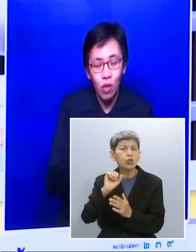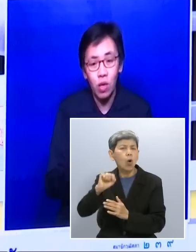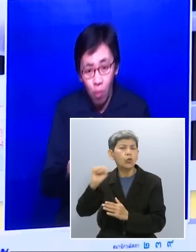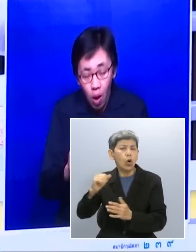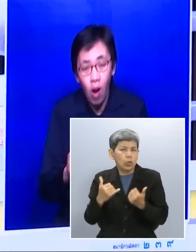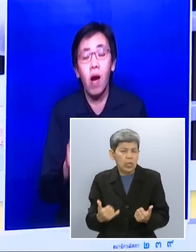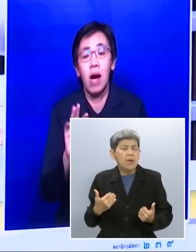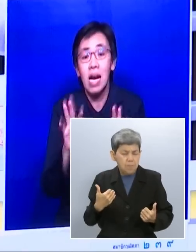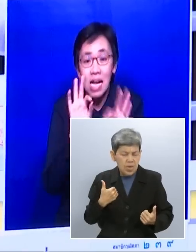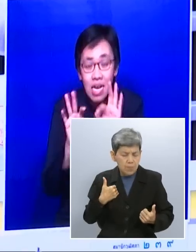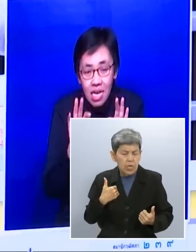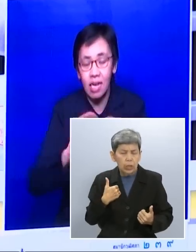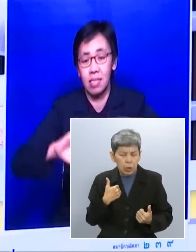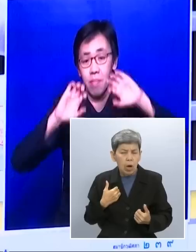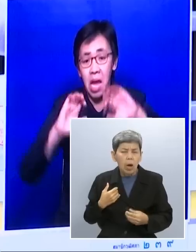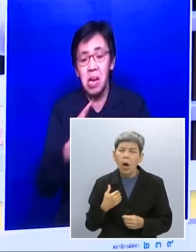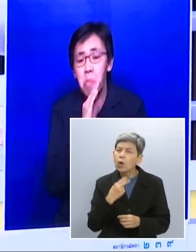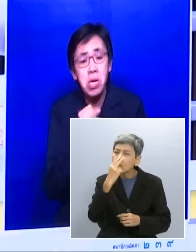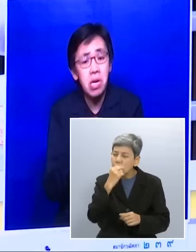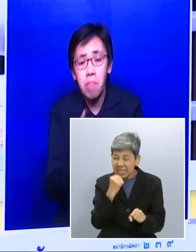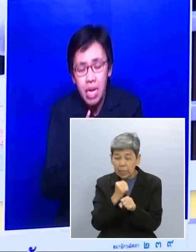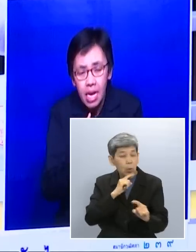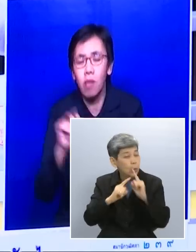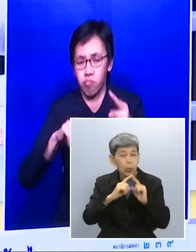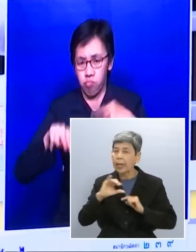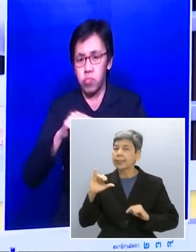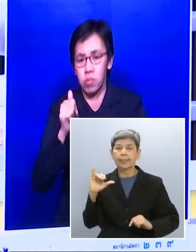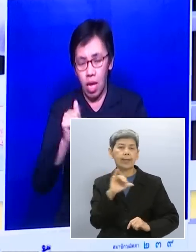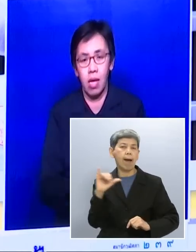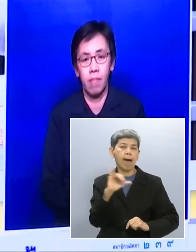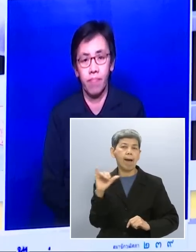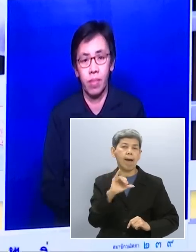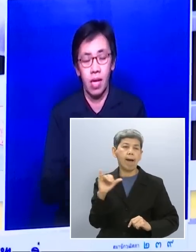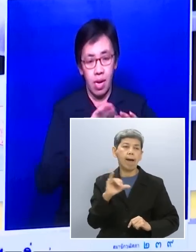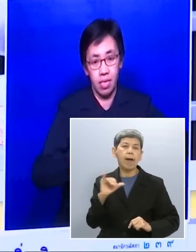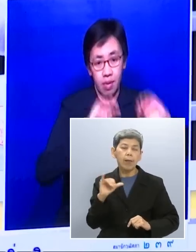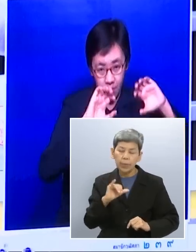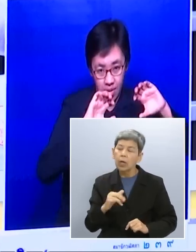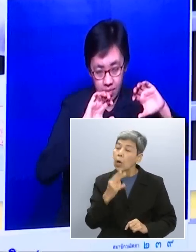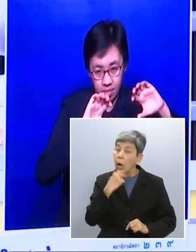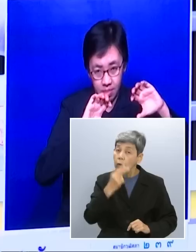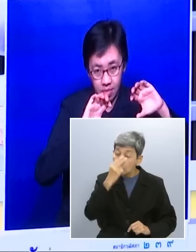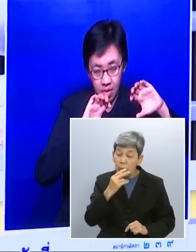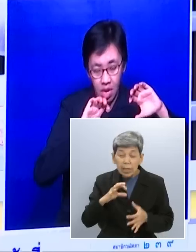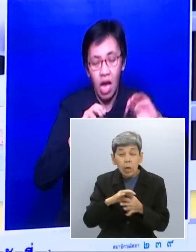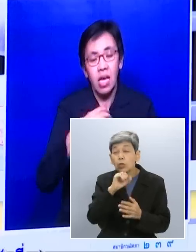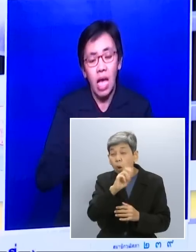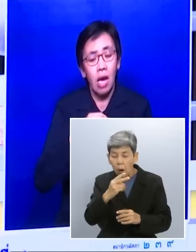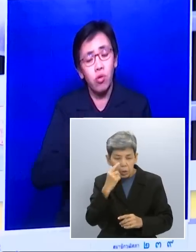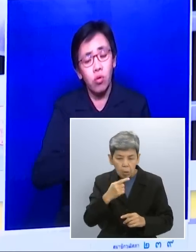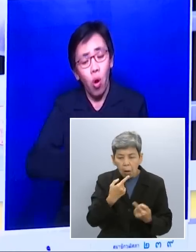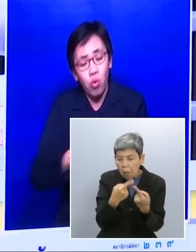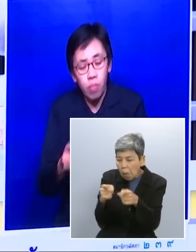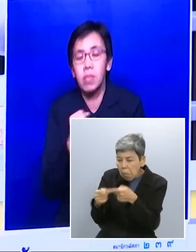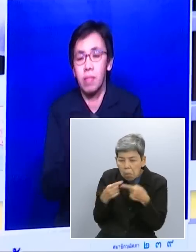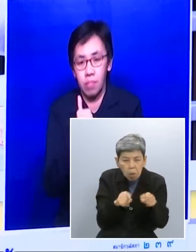ตอนนี้มีจำนวนพอสมควรแต่ก็ยังไม่ได้มีการพูดคุยกันนะคะขณะเดียวกันนั่นเองก็ยอมรับด้วยว่าความเห็นของสวค่อนข้างหลากหลาย